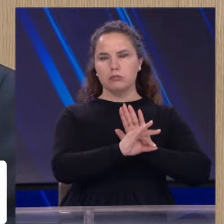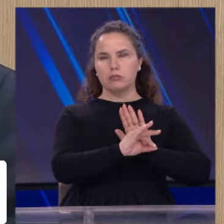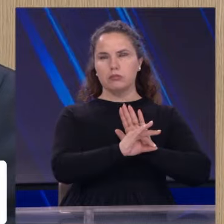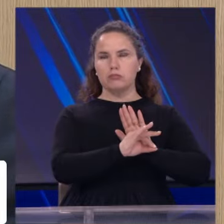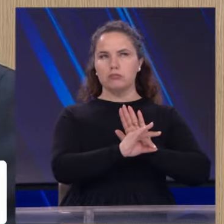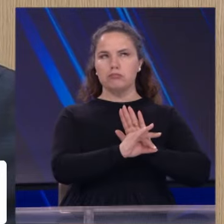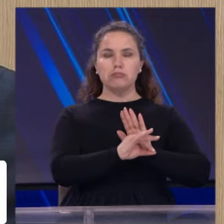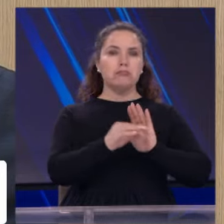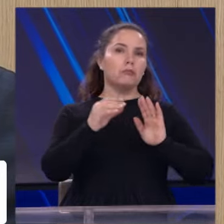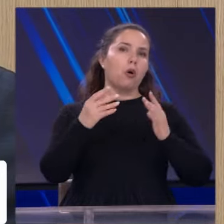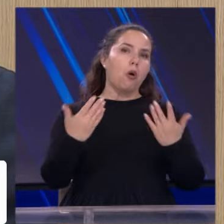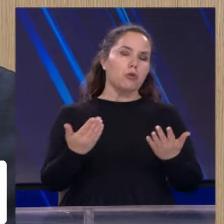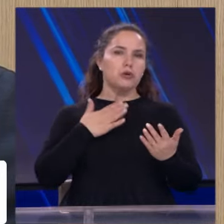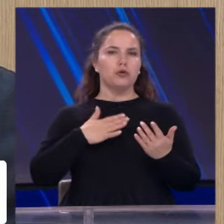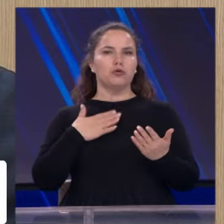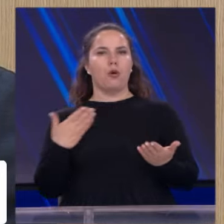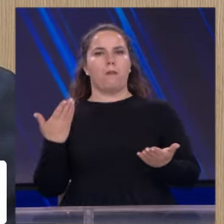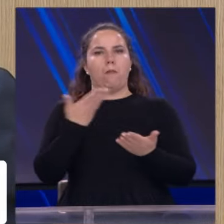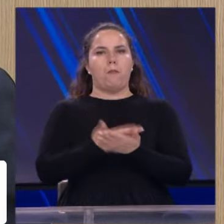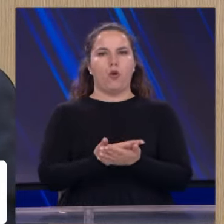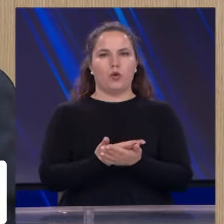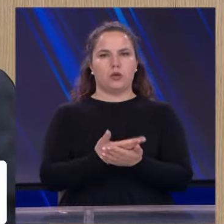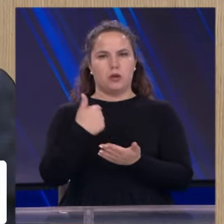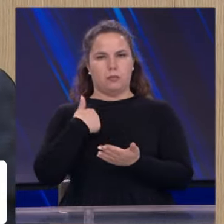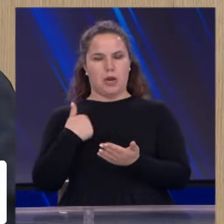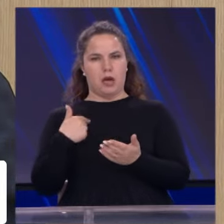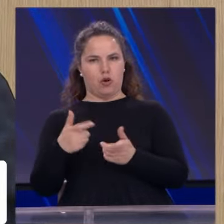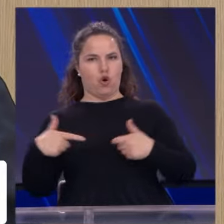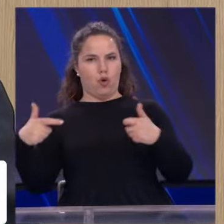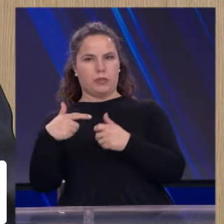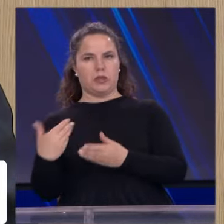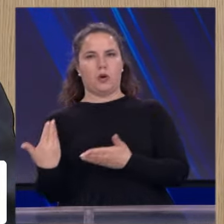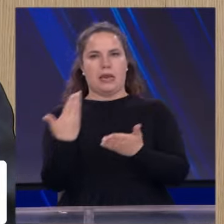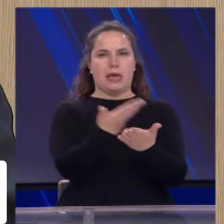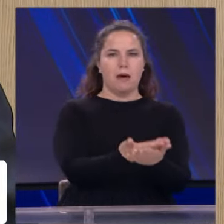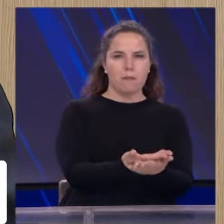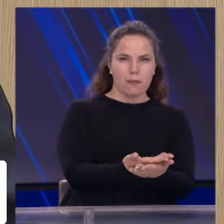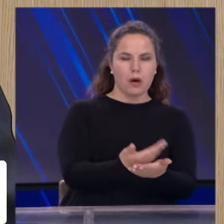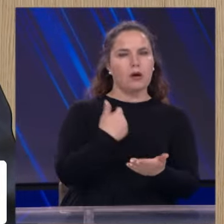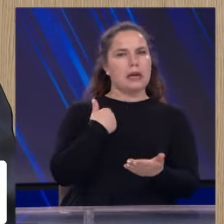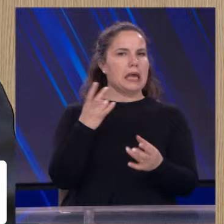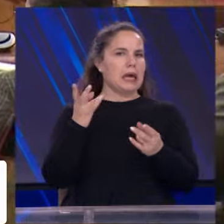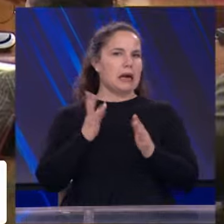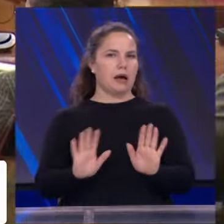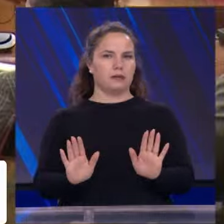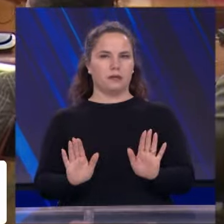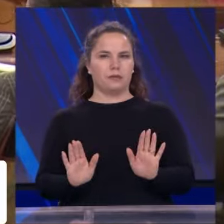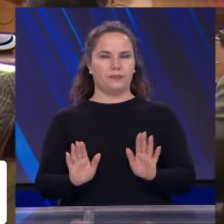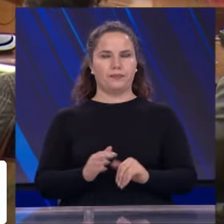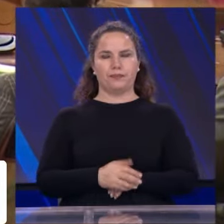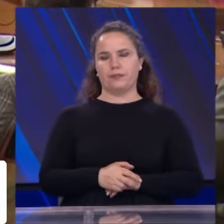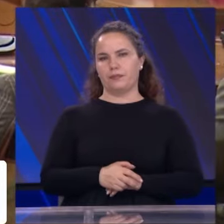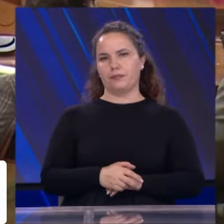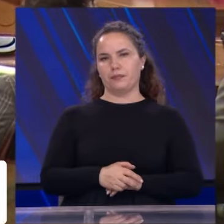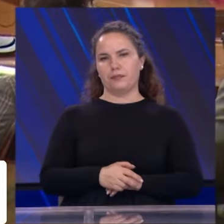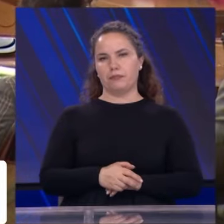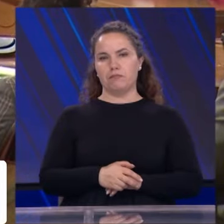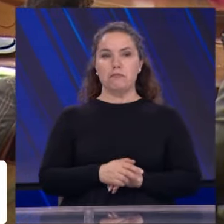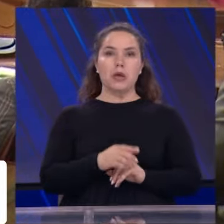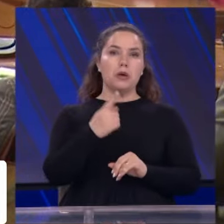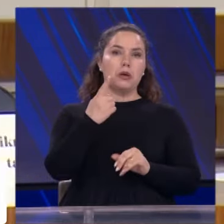marë një propozim konkret nga Komisioni Qendror i Zgjedhjeve, ne mund të ta bëjmë këtë, por nuk më duket se qëndron këtu problemi. Kur duhen edhe pak javë që